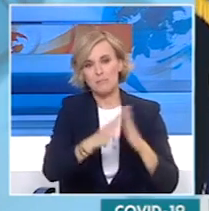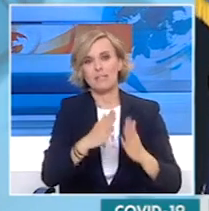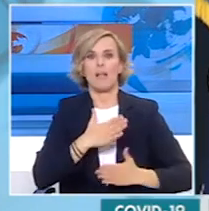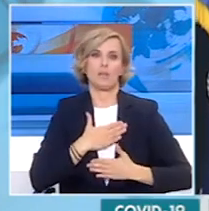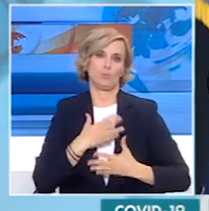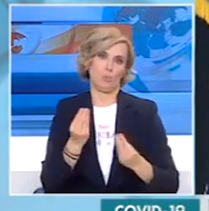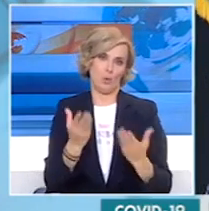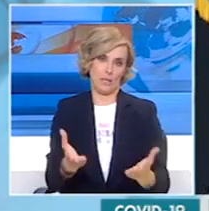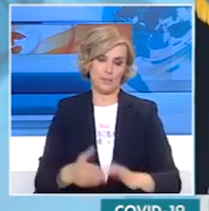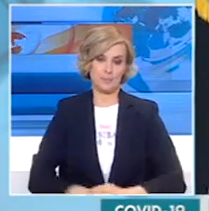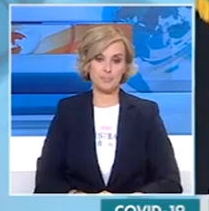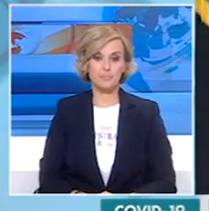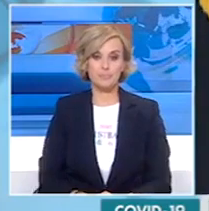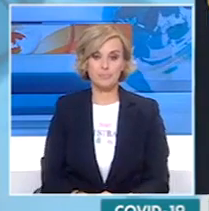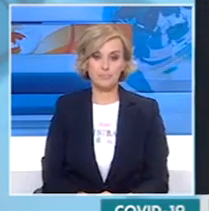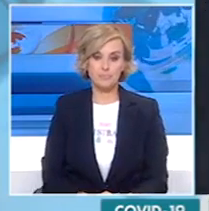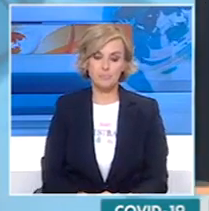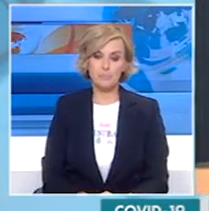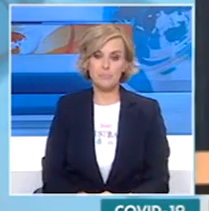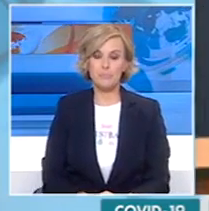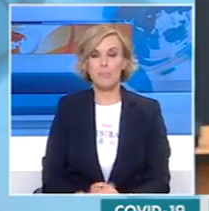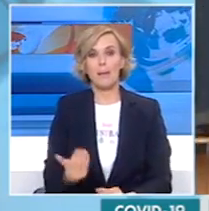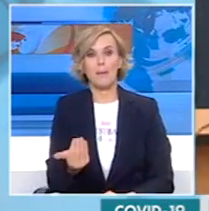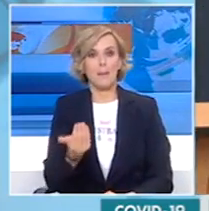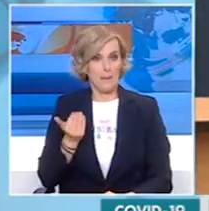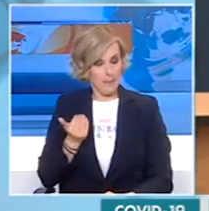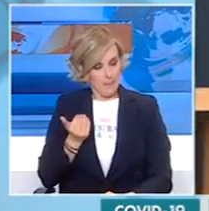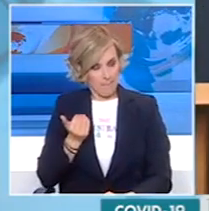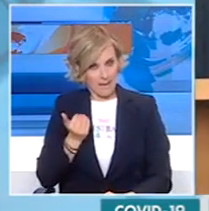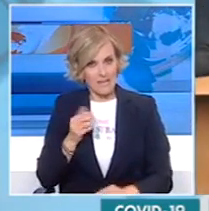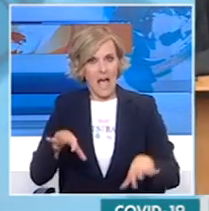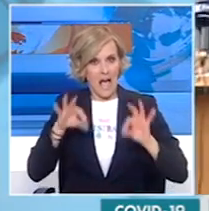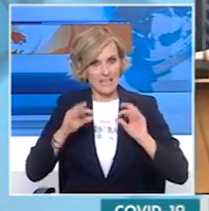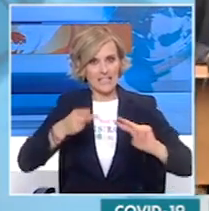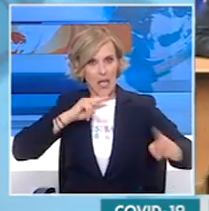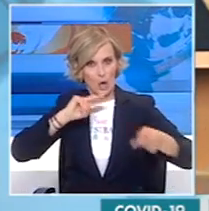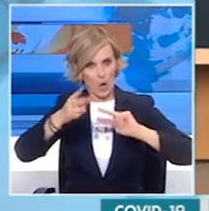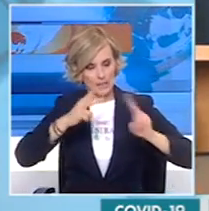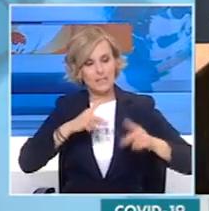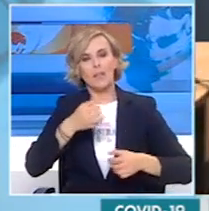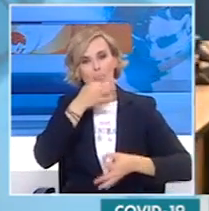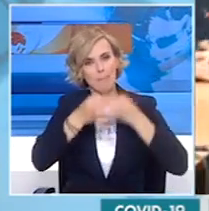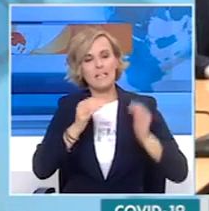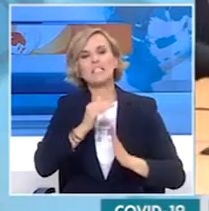ευχαριστώ. Πριν προχωρήσουμε σε ερωτήσεις, το λόγο έχει ο Υφυπουργός Υγείας, κ. Κώστας Δαμάνης.